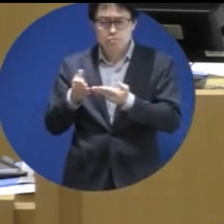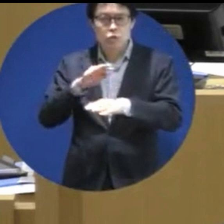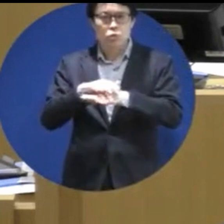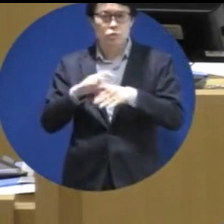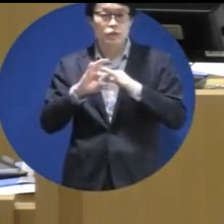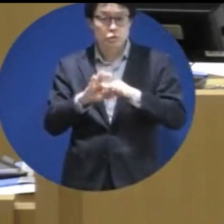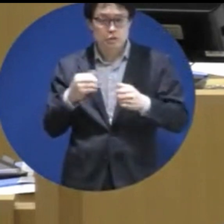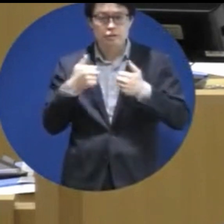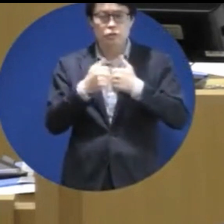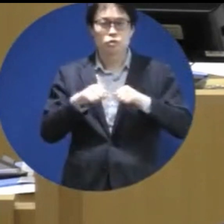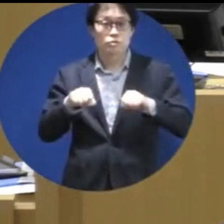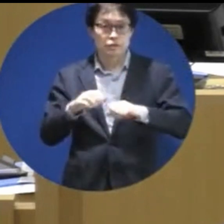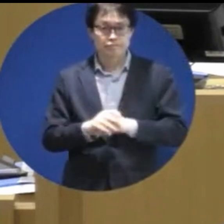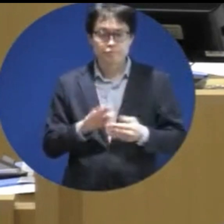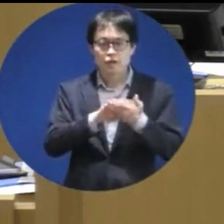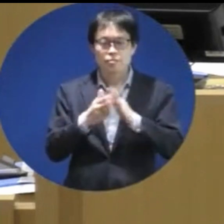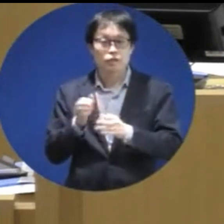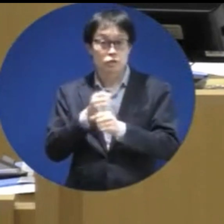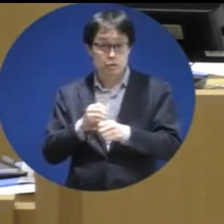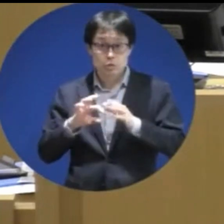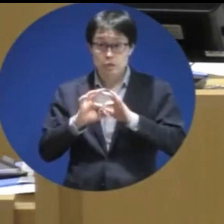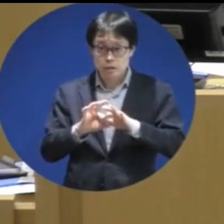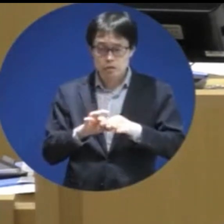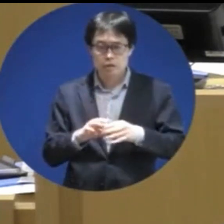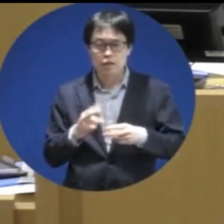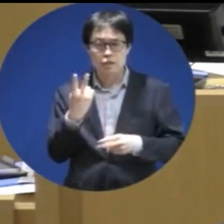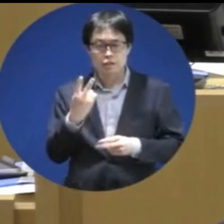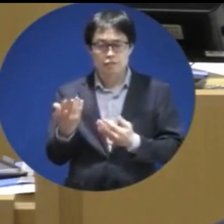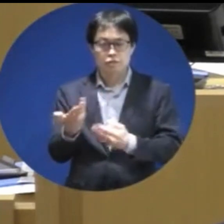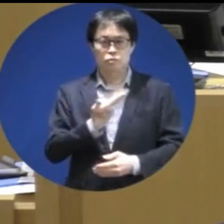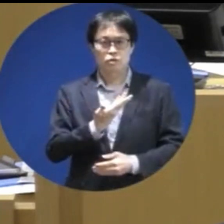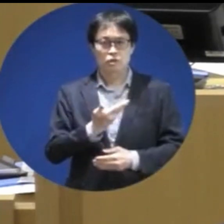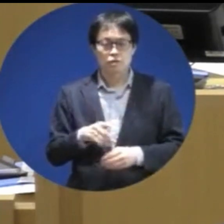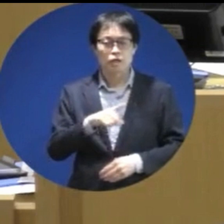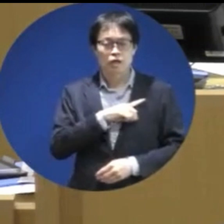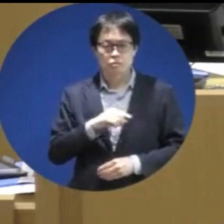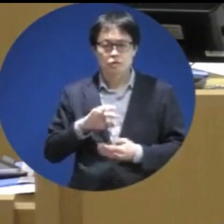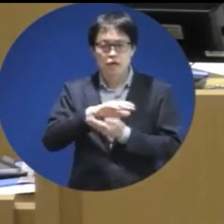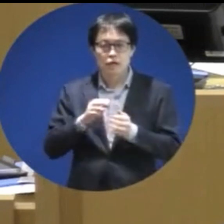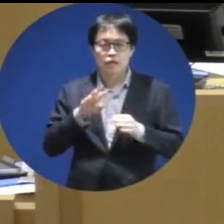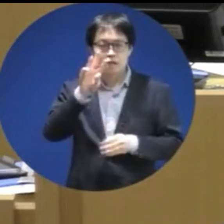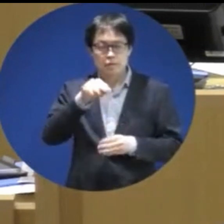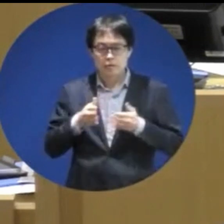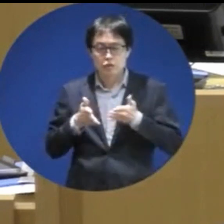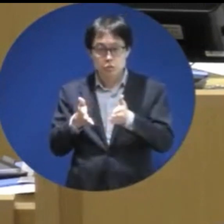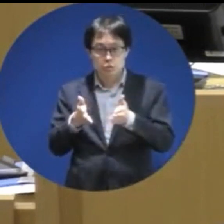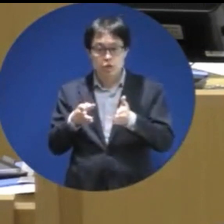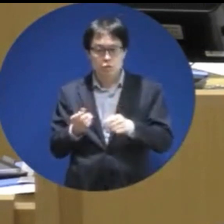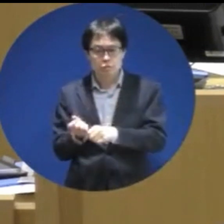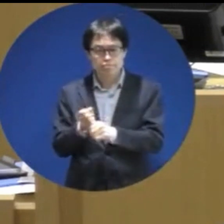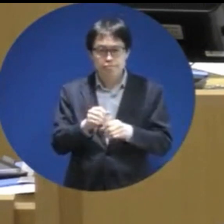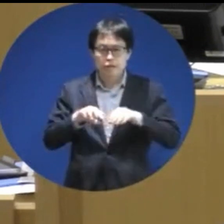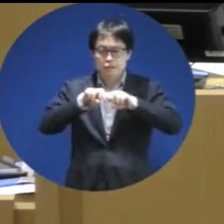きます。次に、まちづくりについて大きく2点の、ご質問です。はじめに、玉川上水給水流緑道再整備について